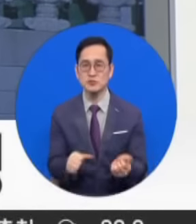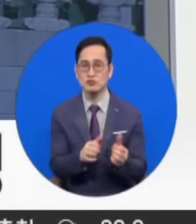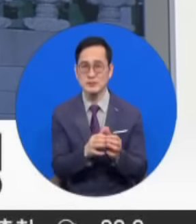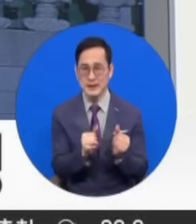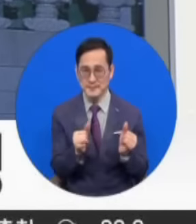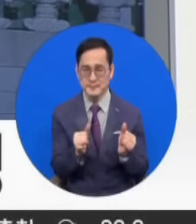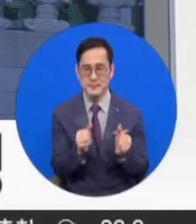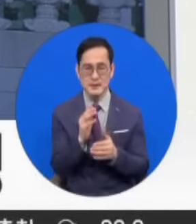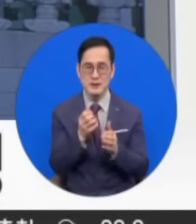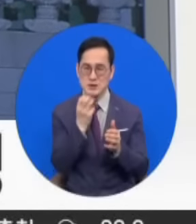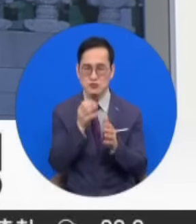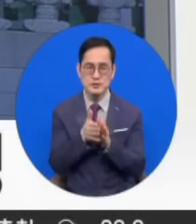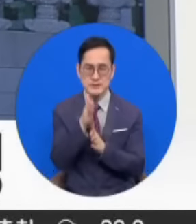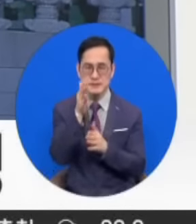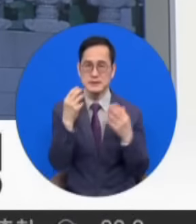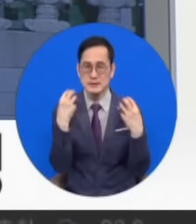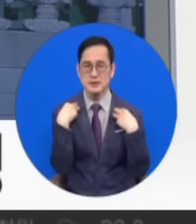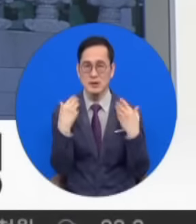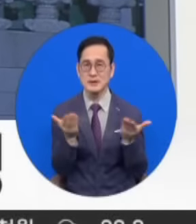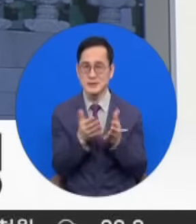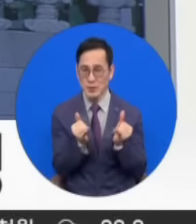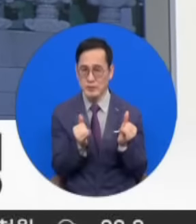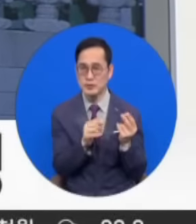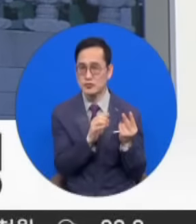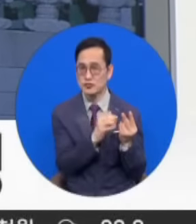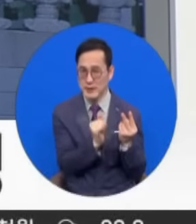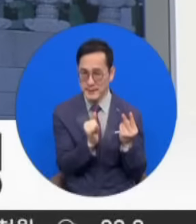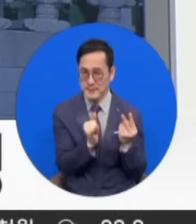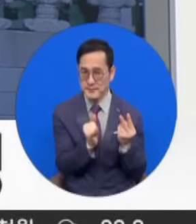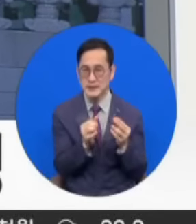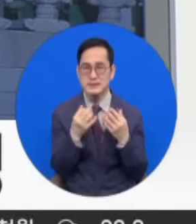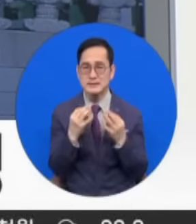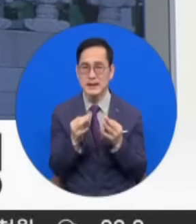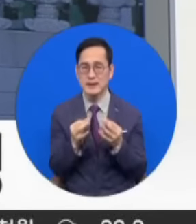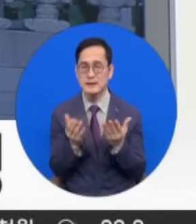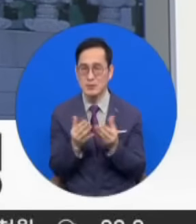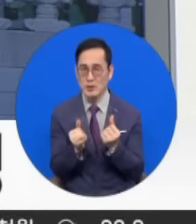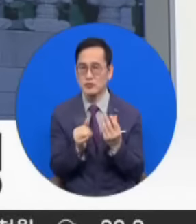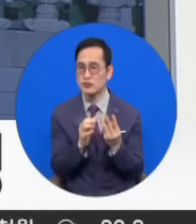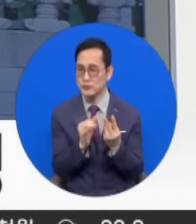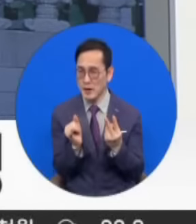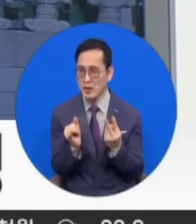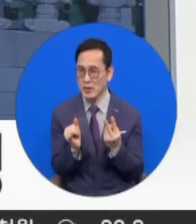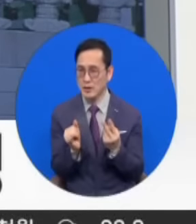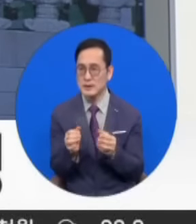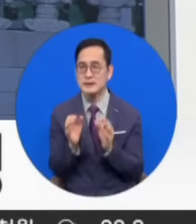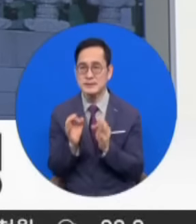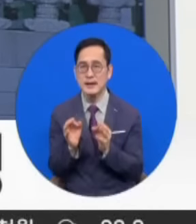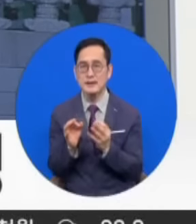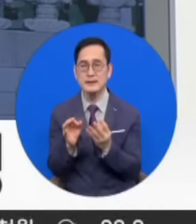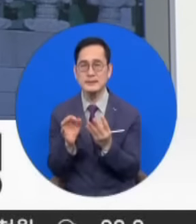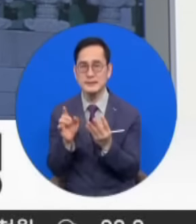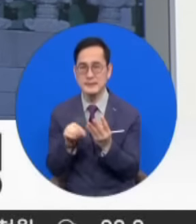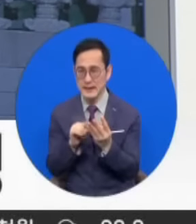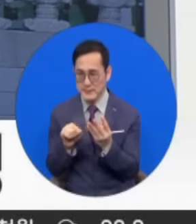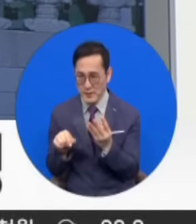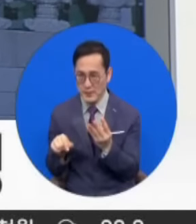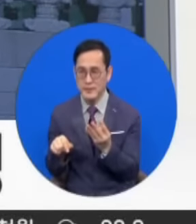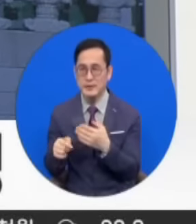직원 2명, 은행 직원 4분, 시청 직원 2분, 병원 직원 3분인 것으로 사망자